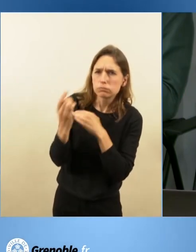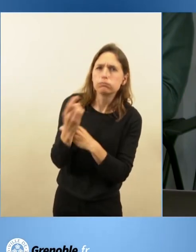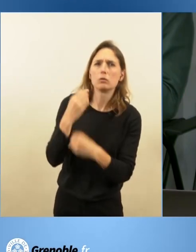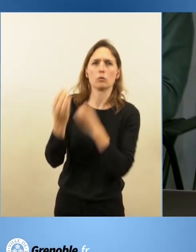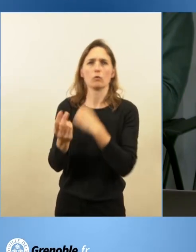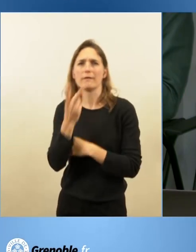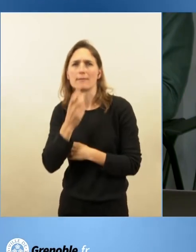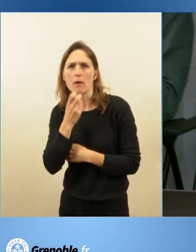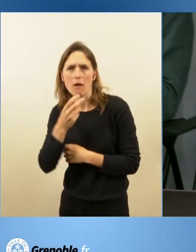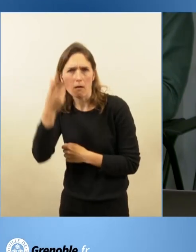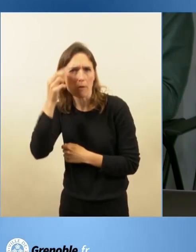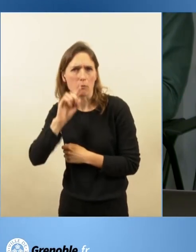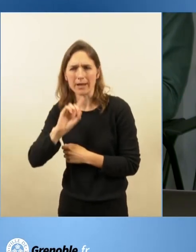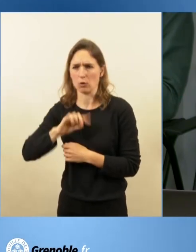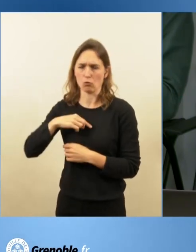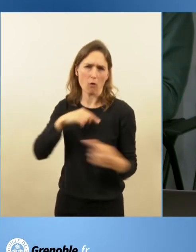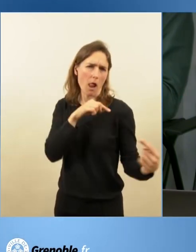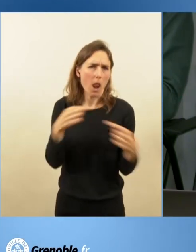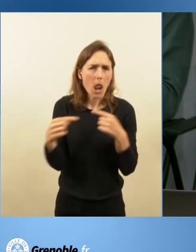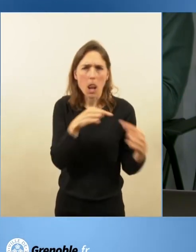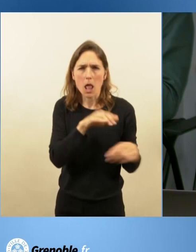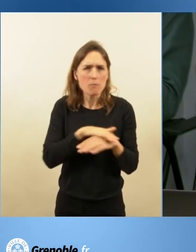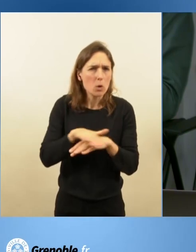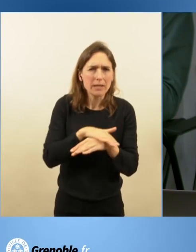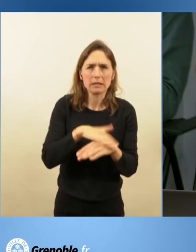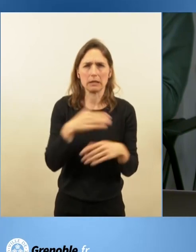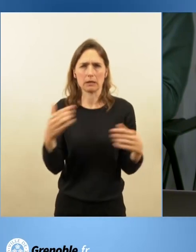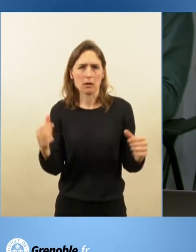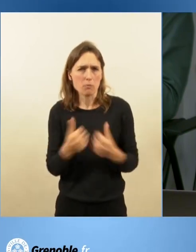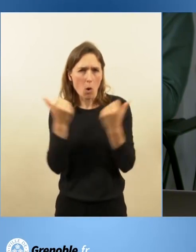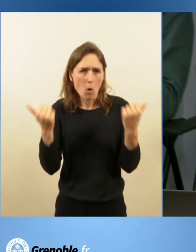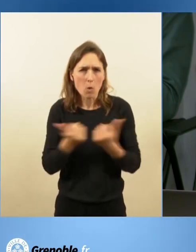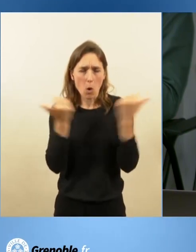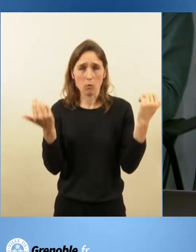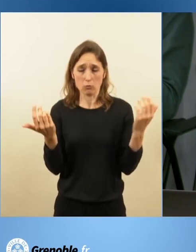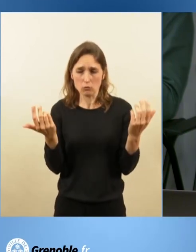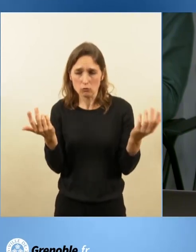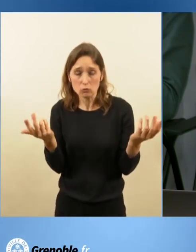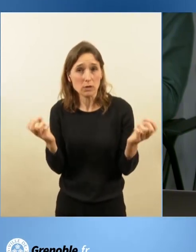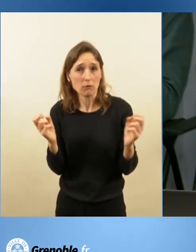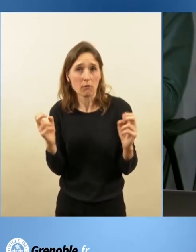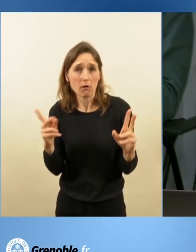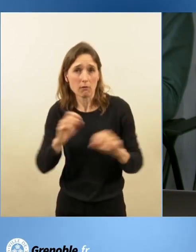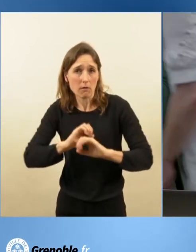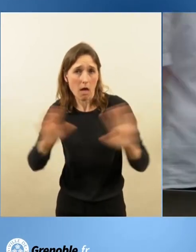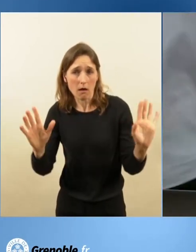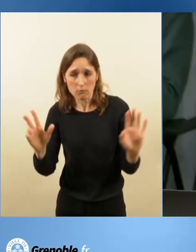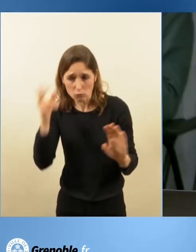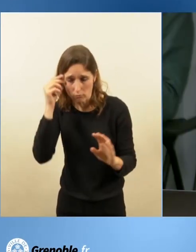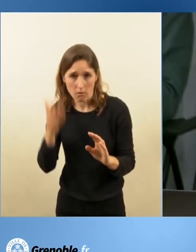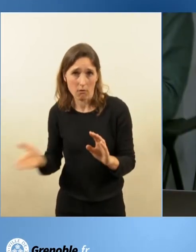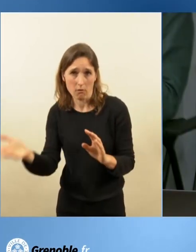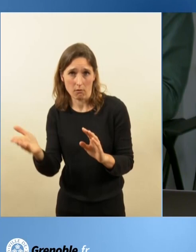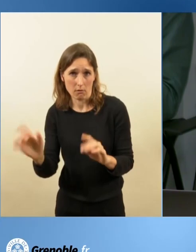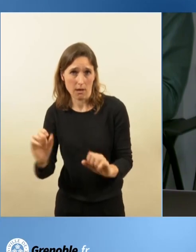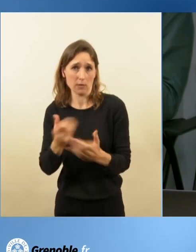à nous argucides nos oppositions il est où le problème est-ce que la pollution